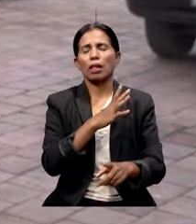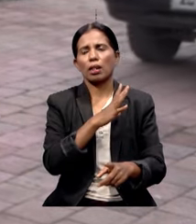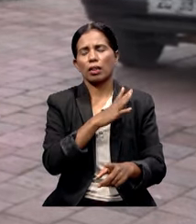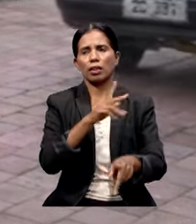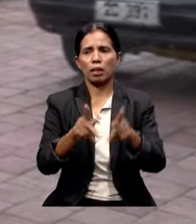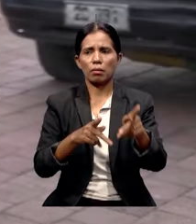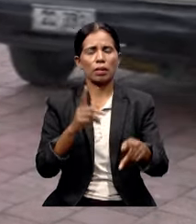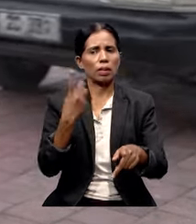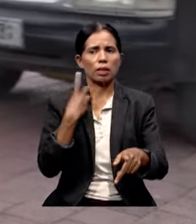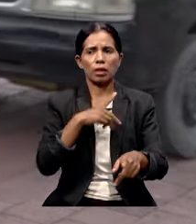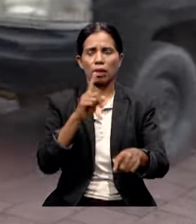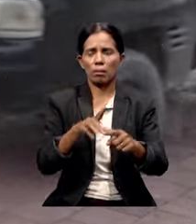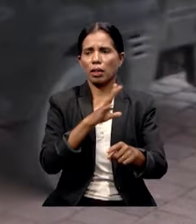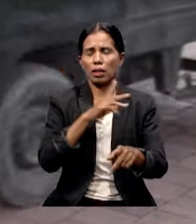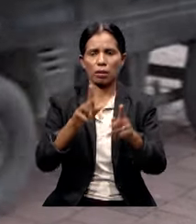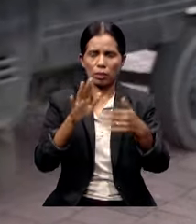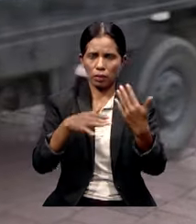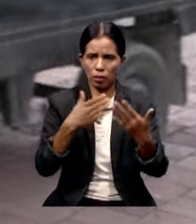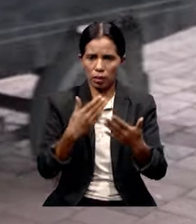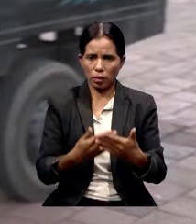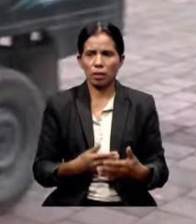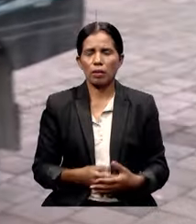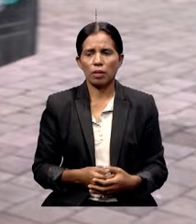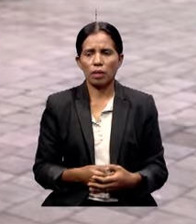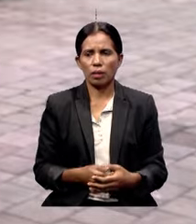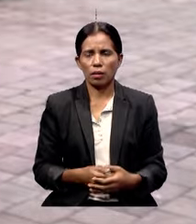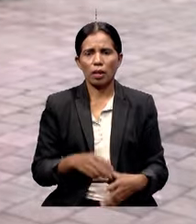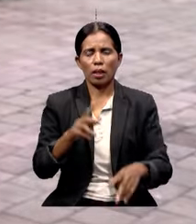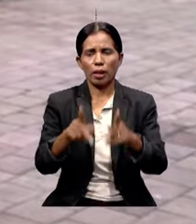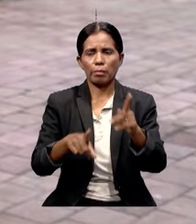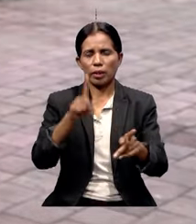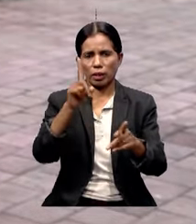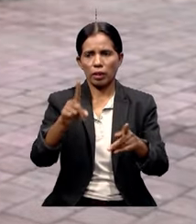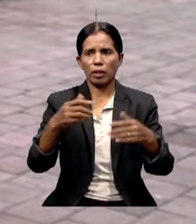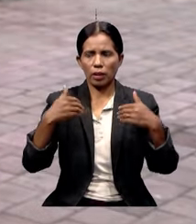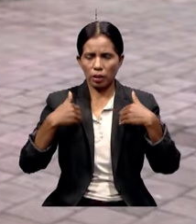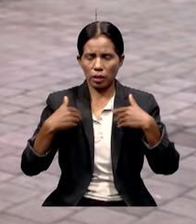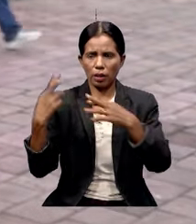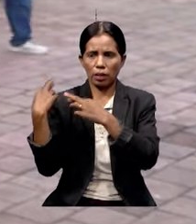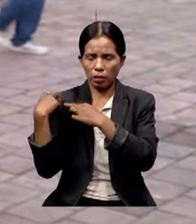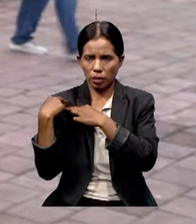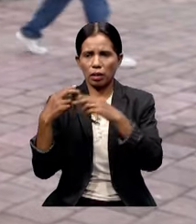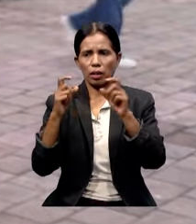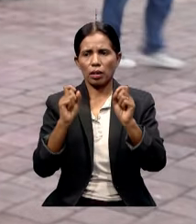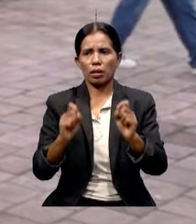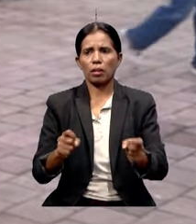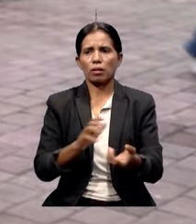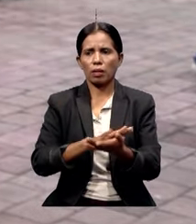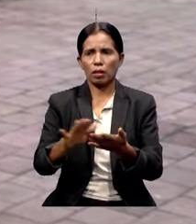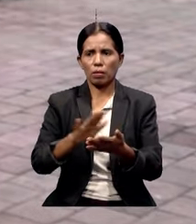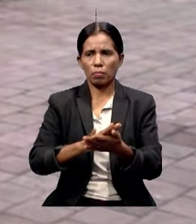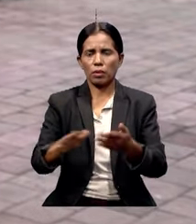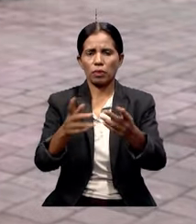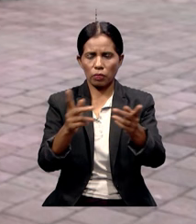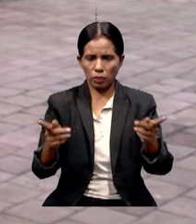filifali itla bel hen dit comunidade cada cidadão nia ia ni dever obrigação hat hamos mos fatin ir